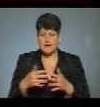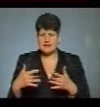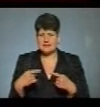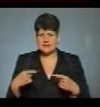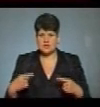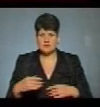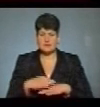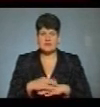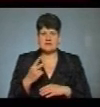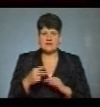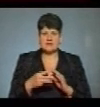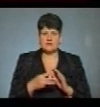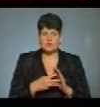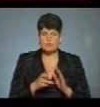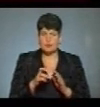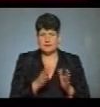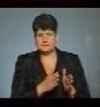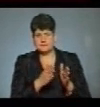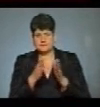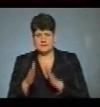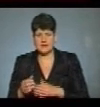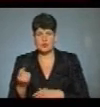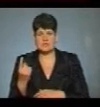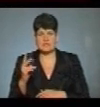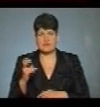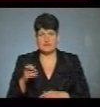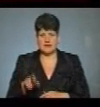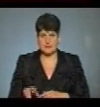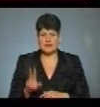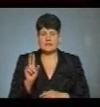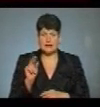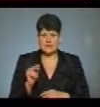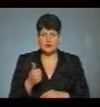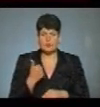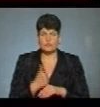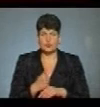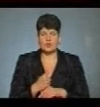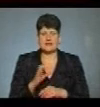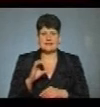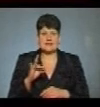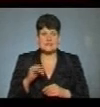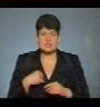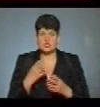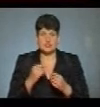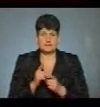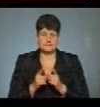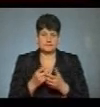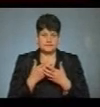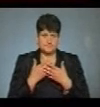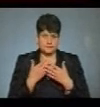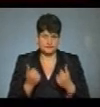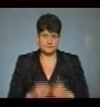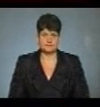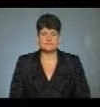предметів замість 28 березня – 11 квітня. Дати основної сесії тестування наразі не змінювали, розповів